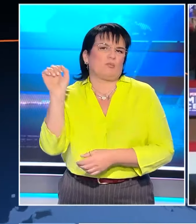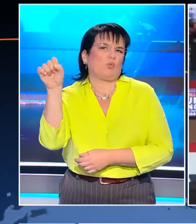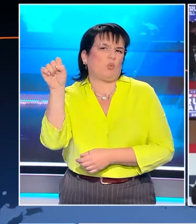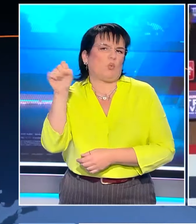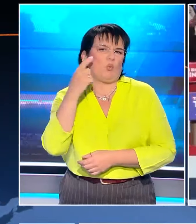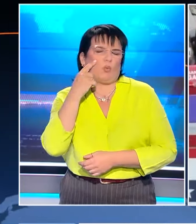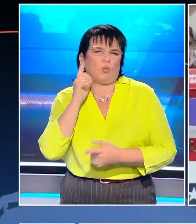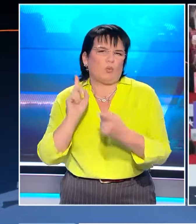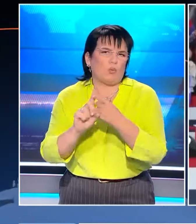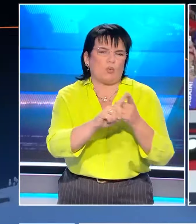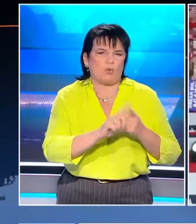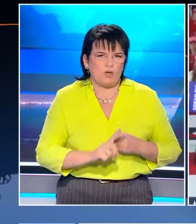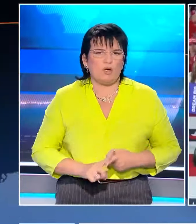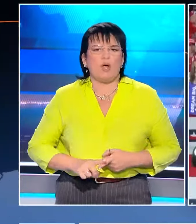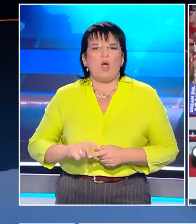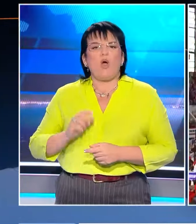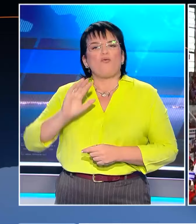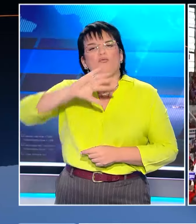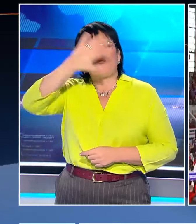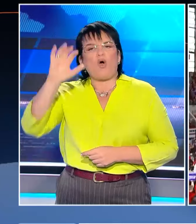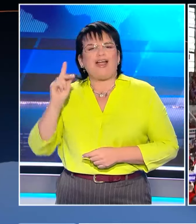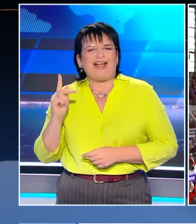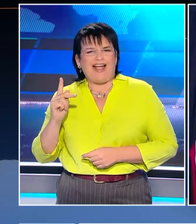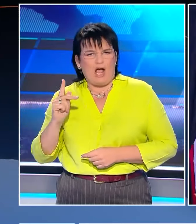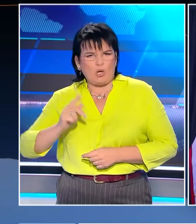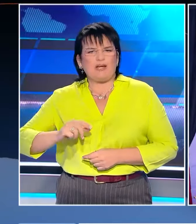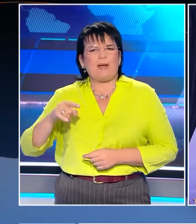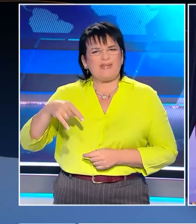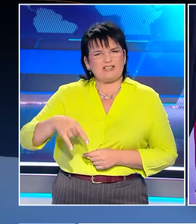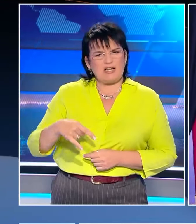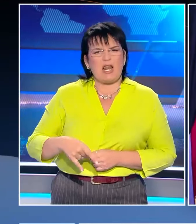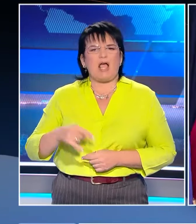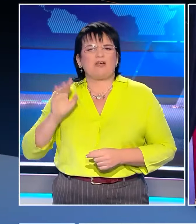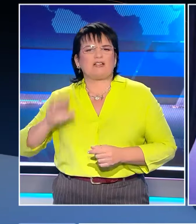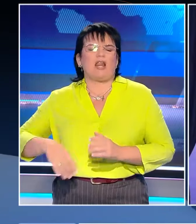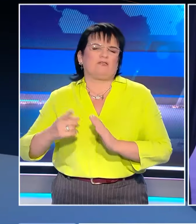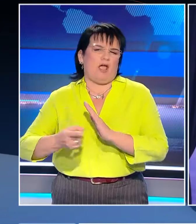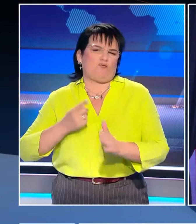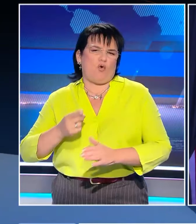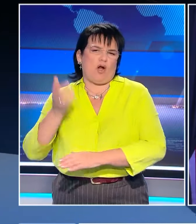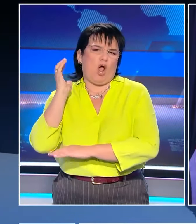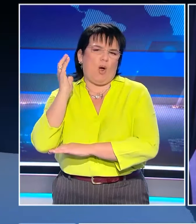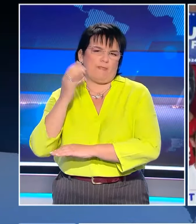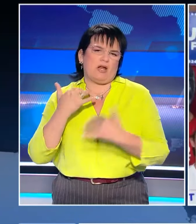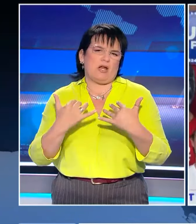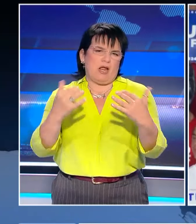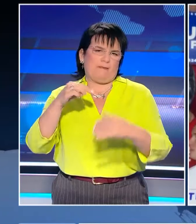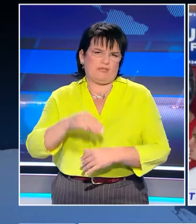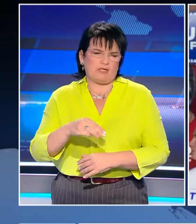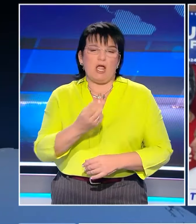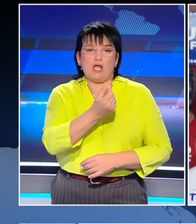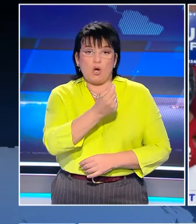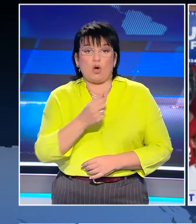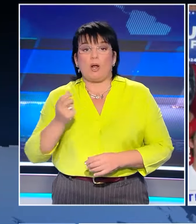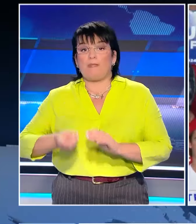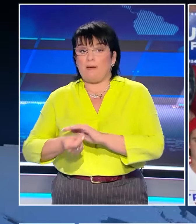Ο Ντόναλντ Τραμπ εμφανίστηκε σε Βόρεια Καρολίνα και Πενσιλβάνια πριν από την τελευταία του προεκλογική ομιλία στο Μίσιγκαν. Οικονομία και μετανάστευση παραμένουν